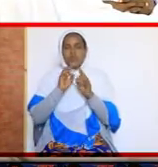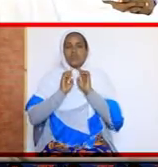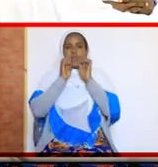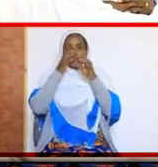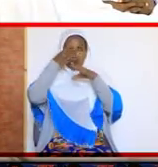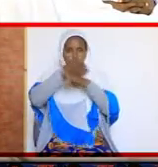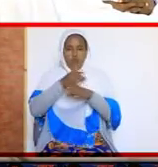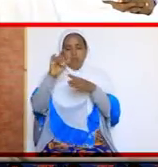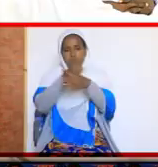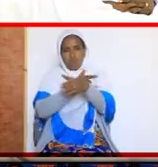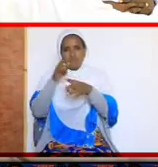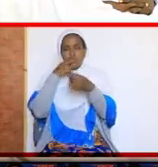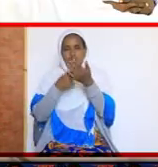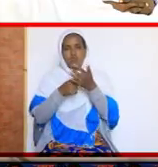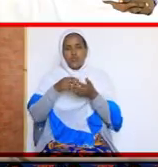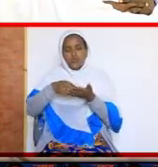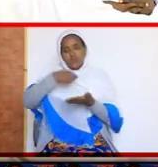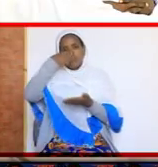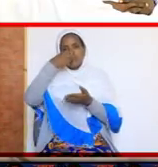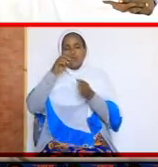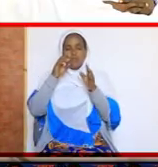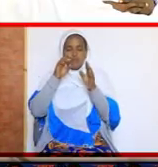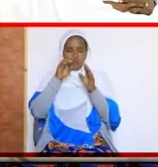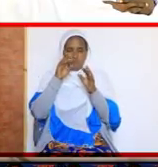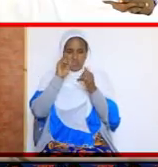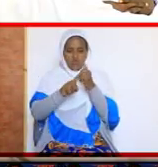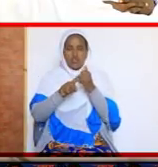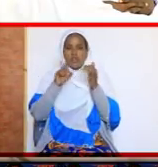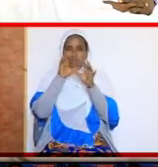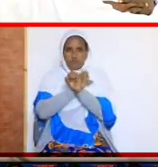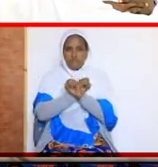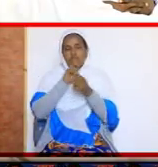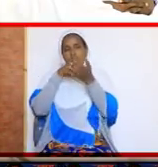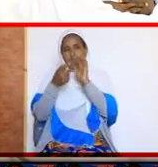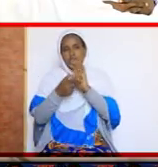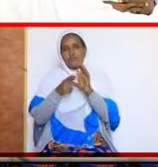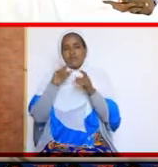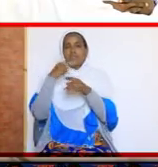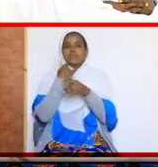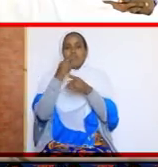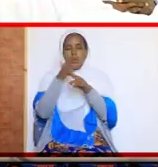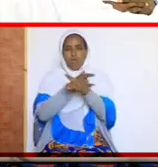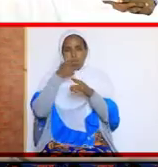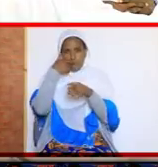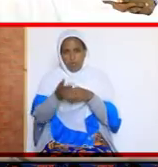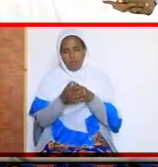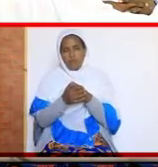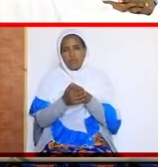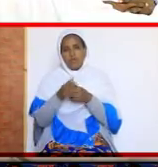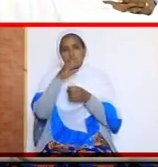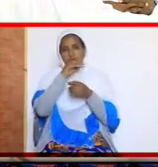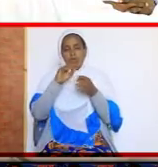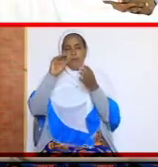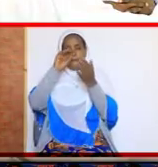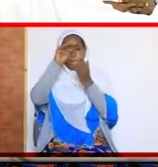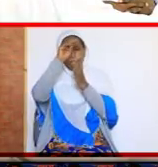ደግሞ ከቅዳሴ በኋላ የሚገለገል ነው። የስጋው ደግሞ ማሳረጊያ ነው የሚሆነው። ያው ከቅዳሴው መጨረሻ ላይ ዝማሬ ይባላል ማለት ነው